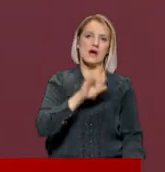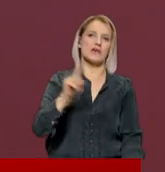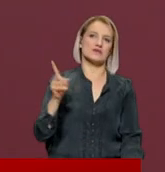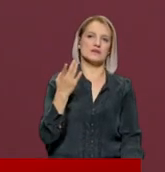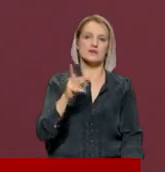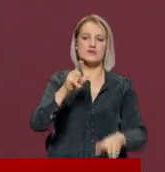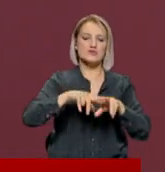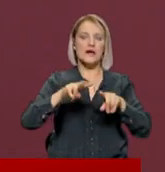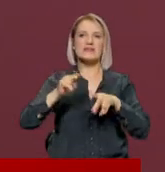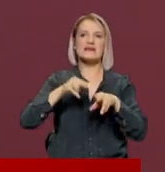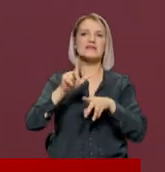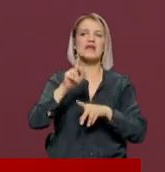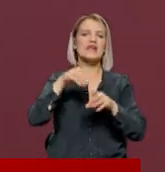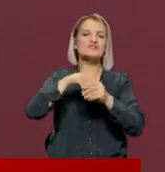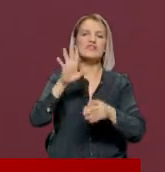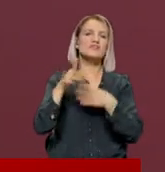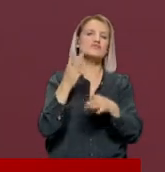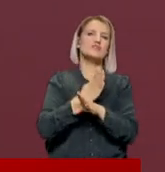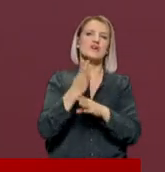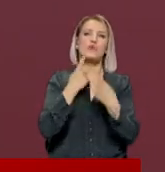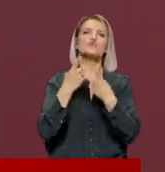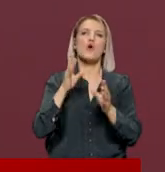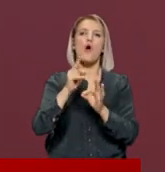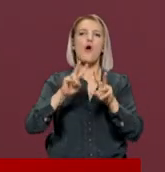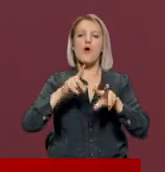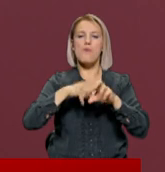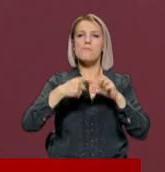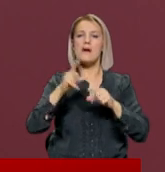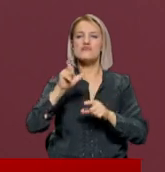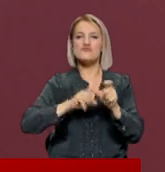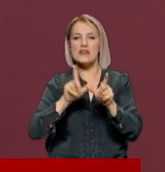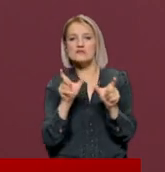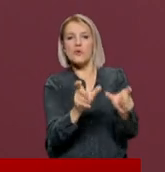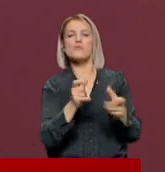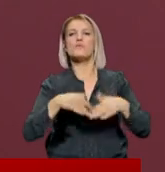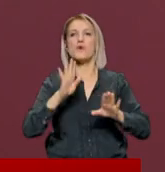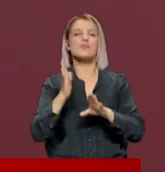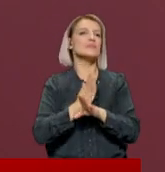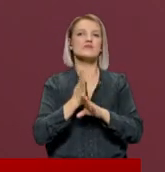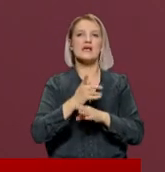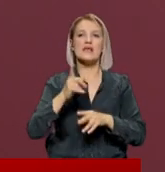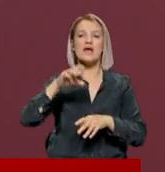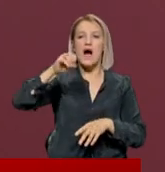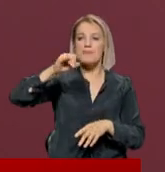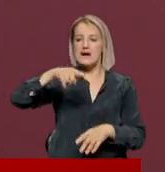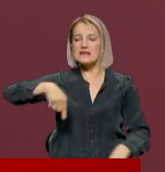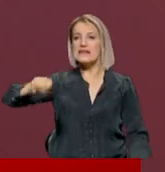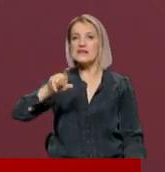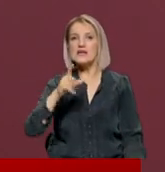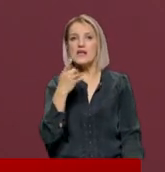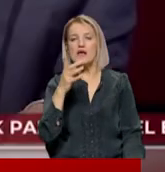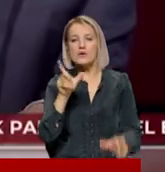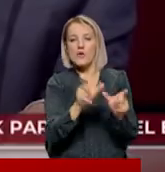Hayır Can ile ilgili niye konuşmuyorlar Ömer Çelik niye savunmuyor Canikli Canikli e sahip çıkan tek AK Partili Canikli olması